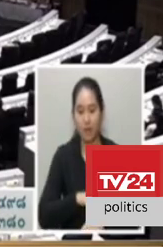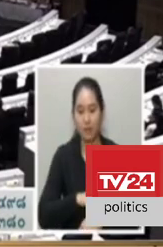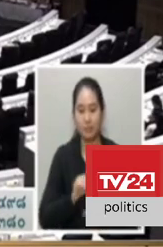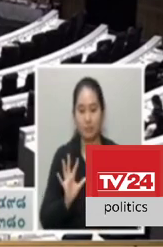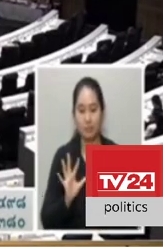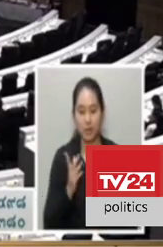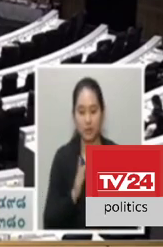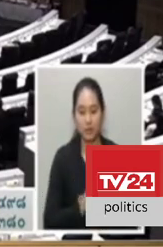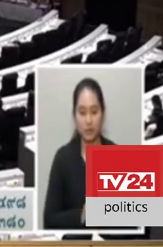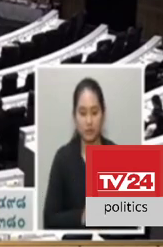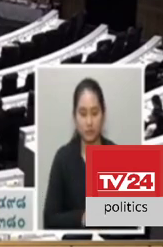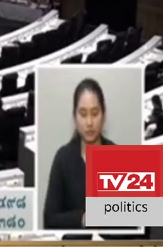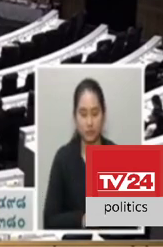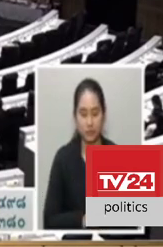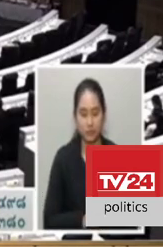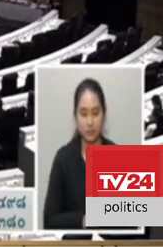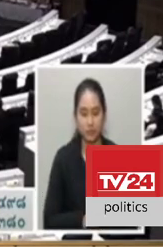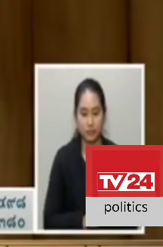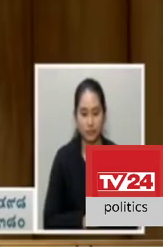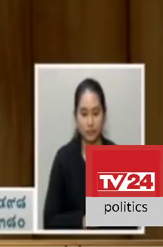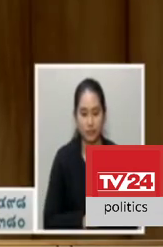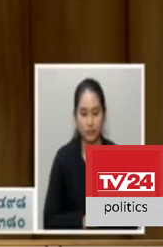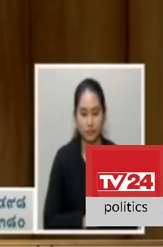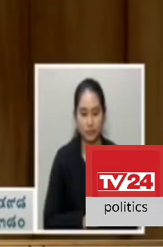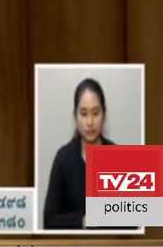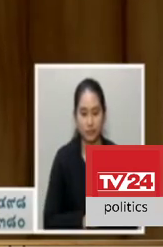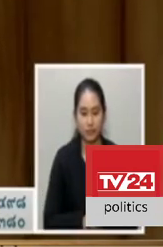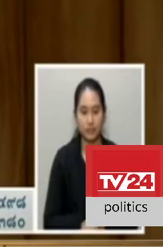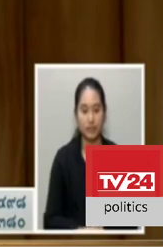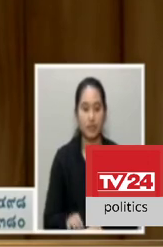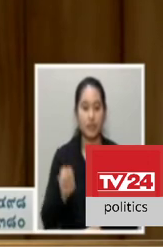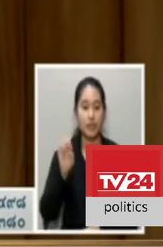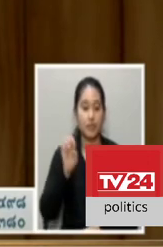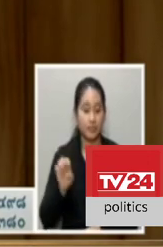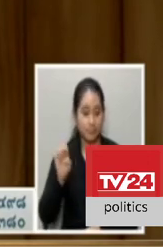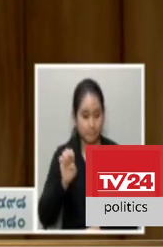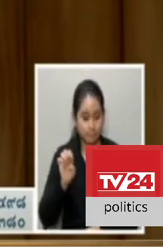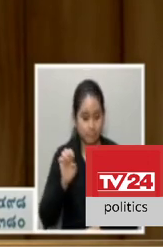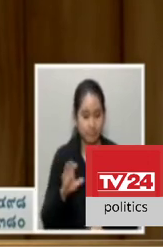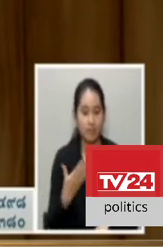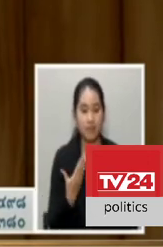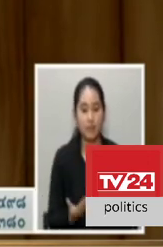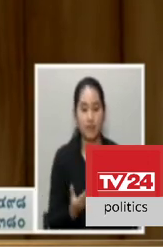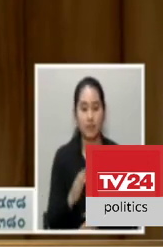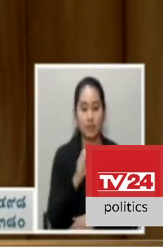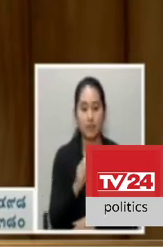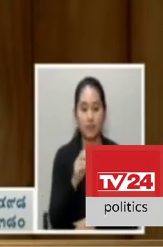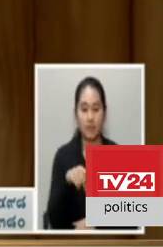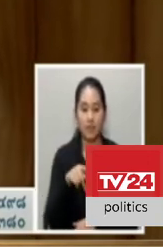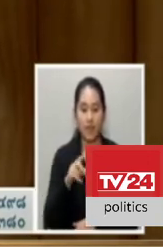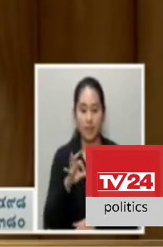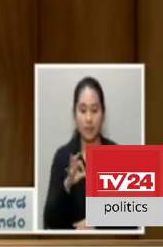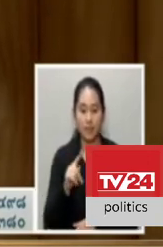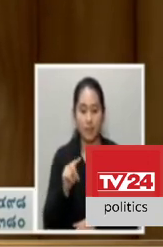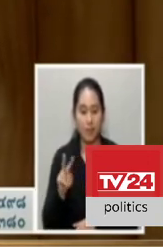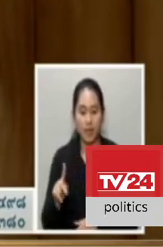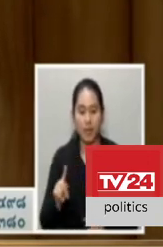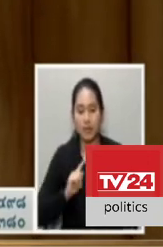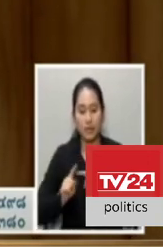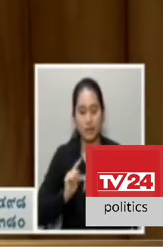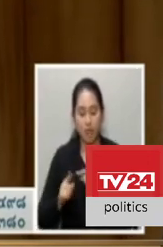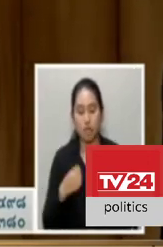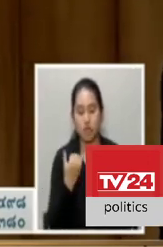แล้วไม่ว่าจะเป็น EU หรือทาง CPTPP เนี่ยทุกอย่างเดินอ